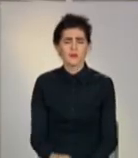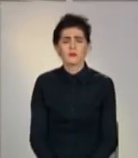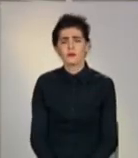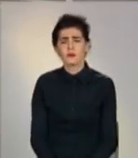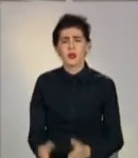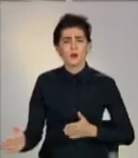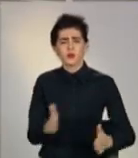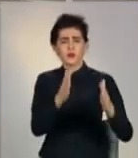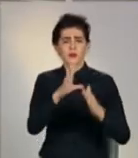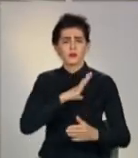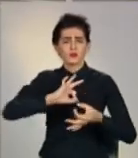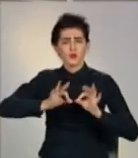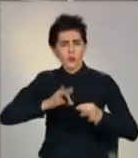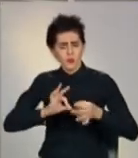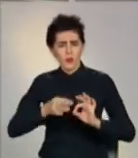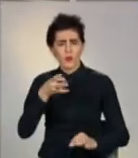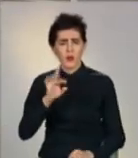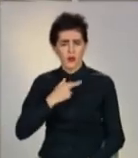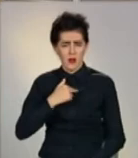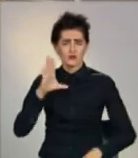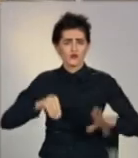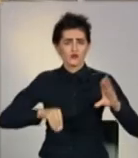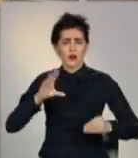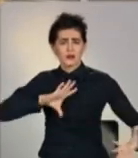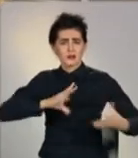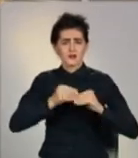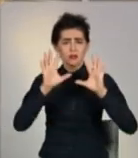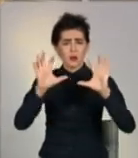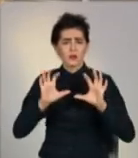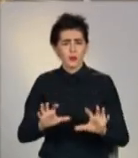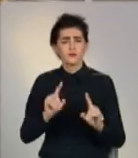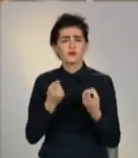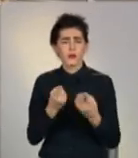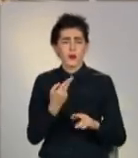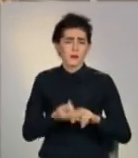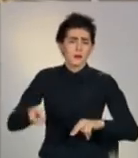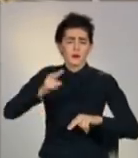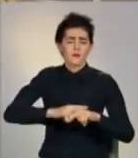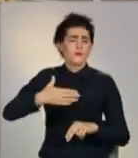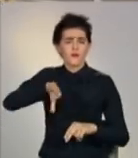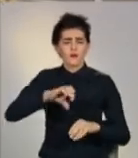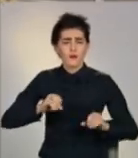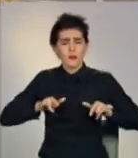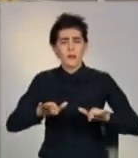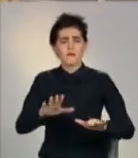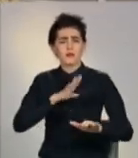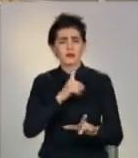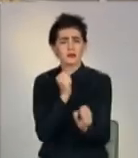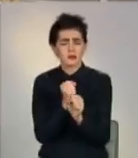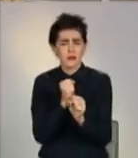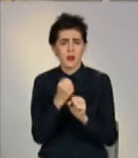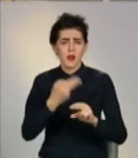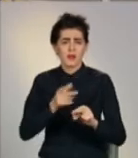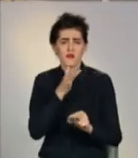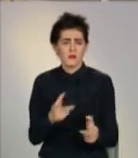це було складно, але я считаю, что результат он закономерный, потому что все действия, которые они происходили, они были в